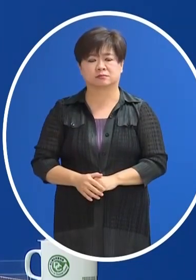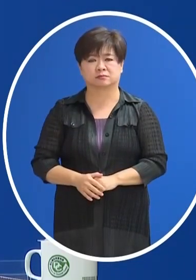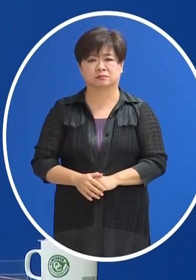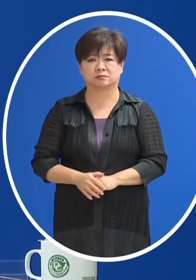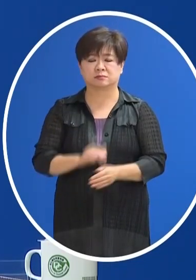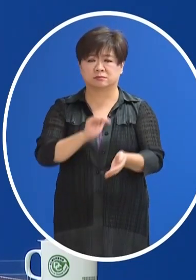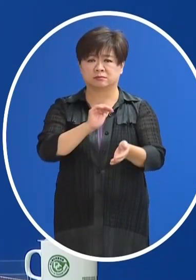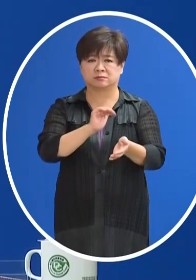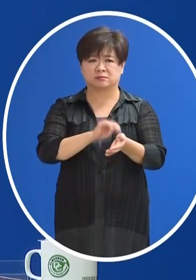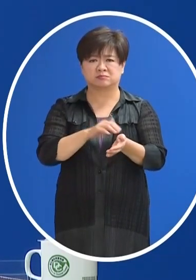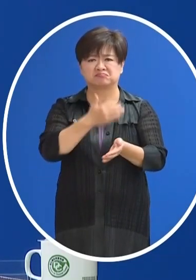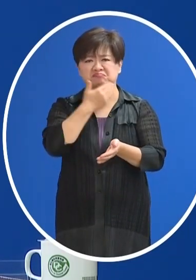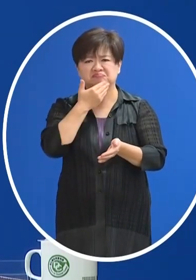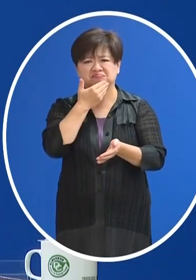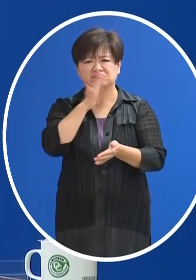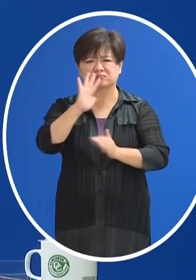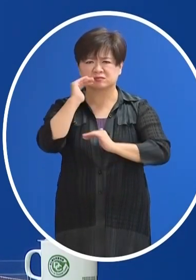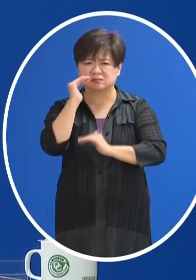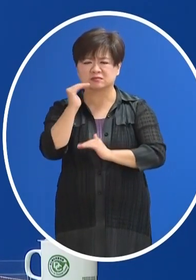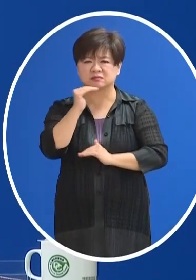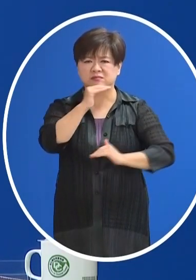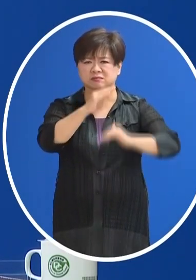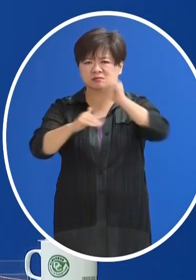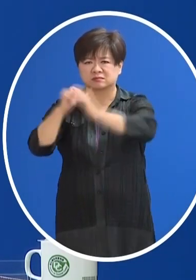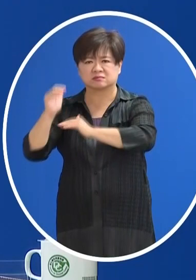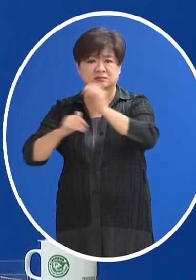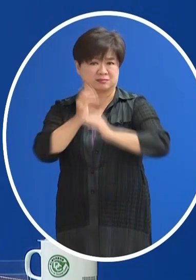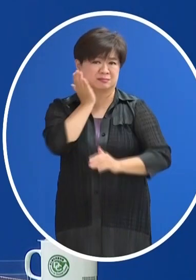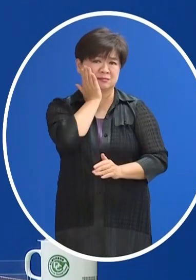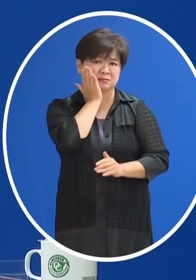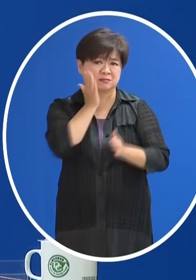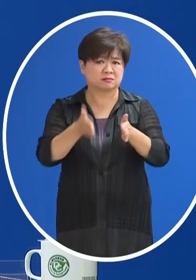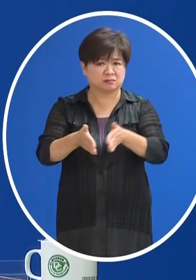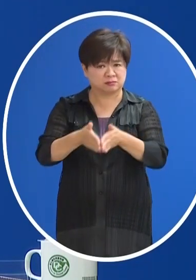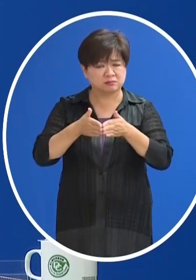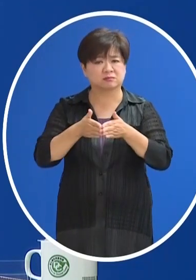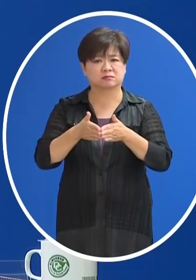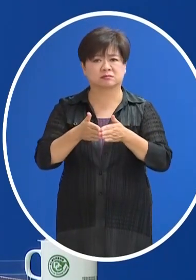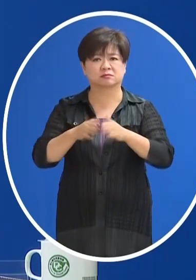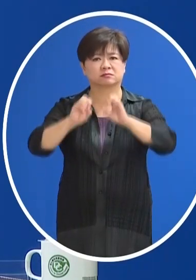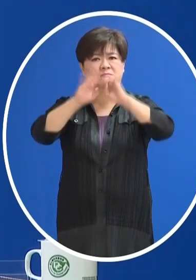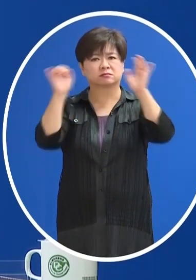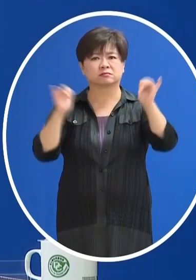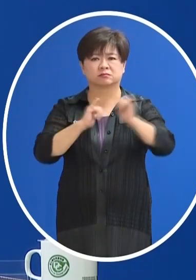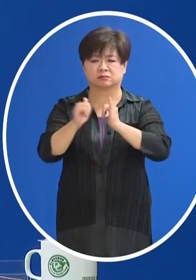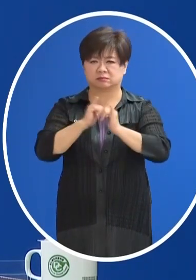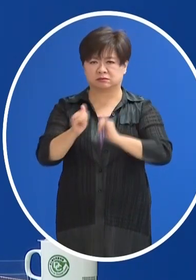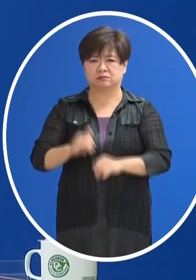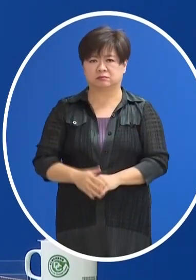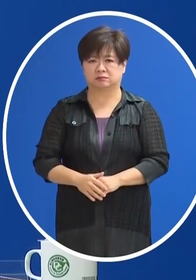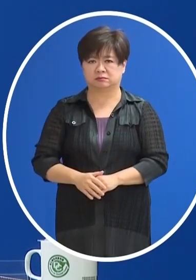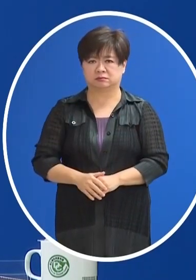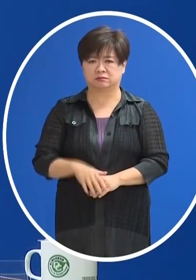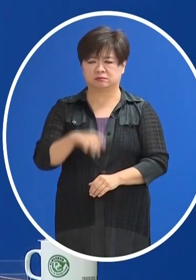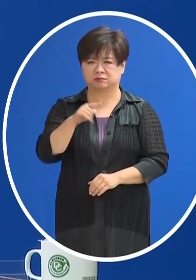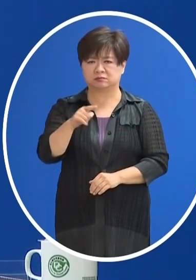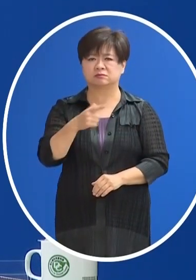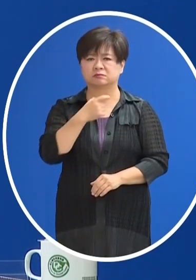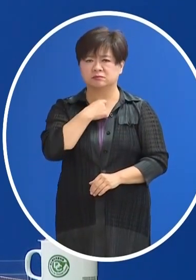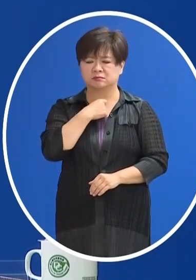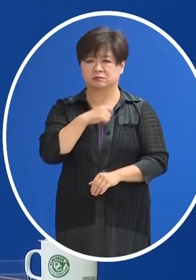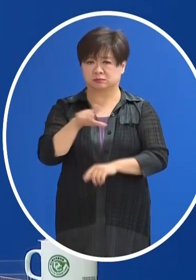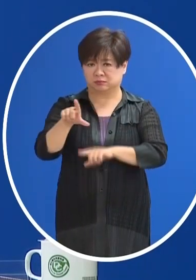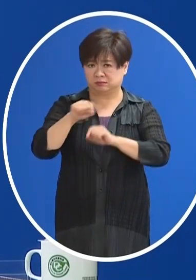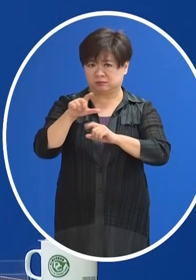疗资源那么还是要大家一起来珍惜，所以应该呼吁民众呢要配合整个指